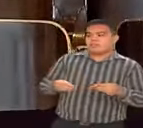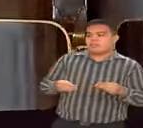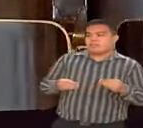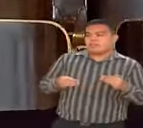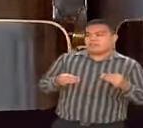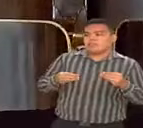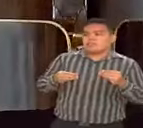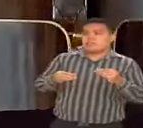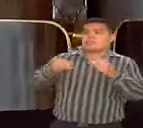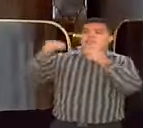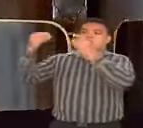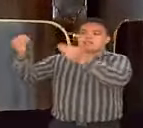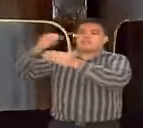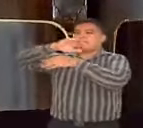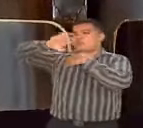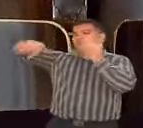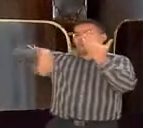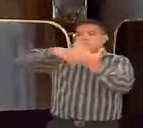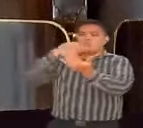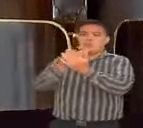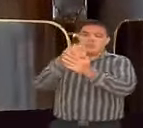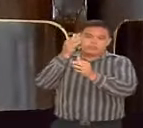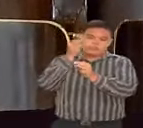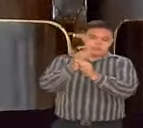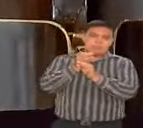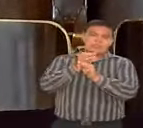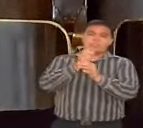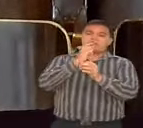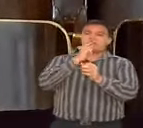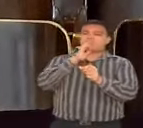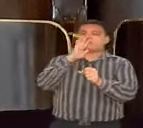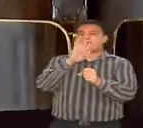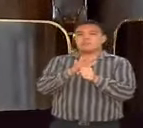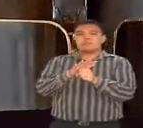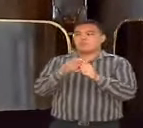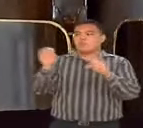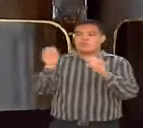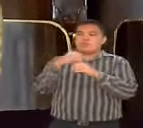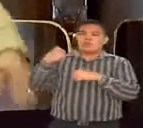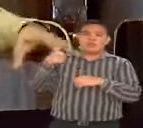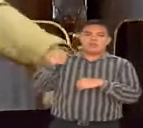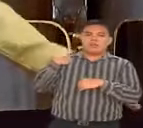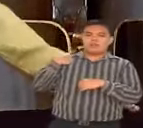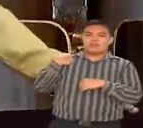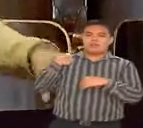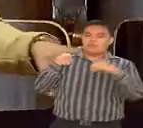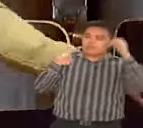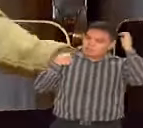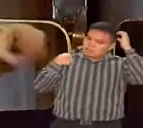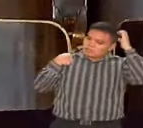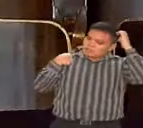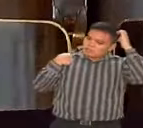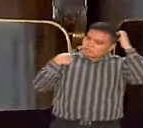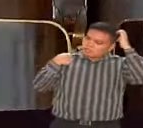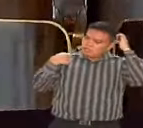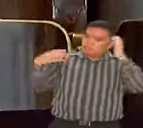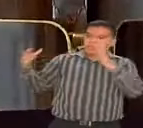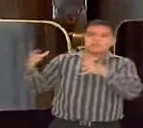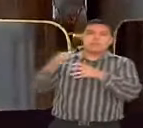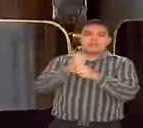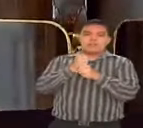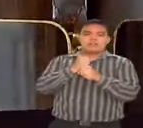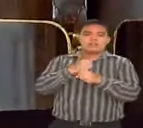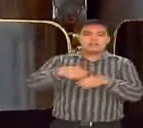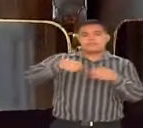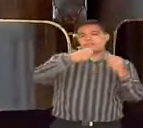Ihatag usa ang imong faith promise na wapag i-provide sa Ginoo. Masignaa ka diha. Kwa alang sana mo